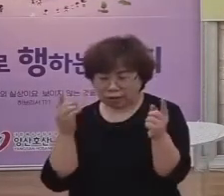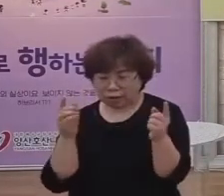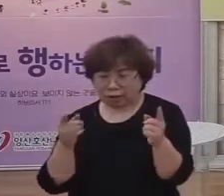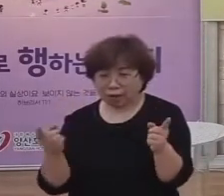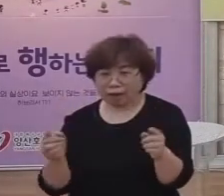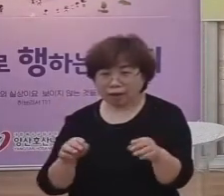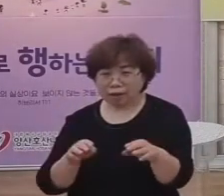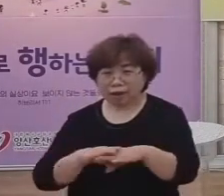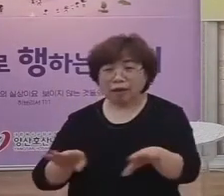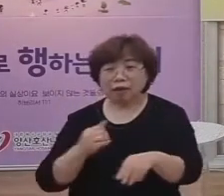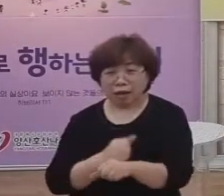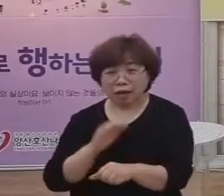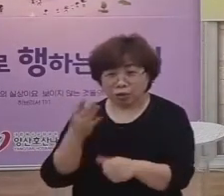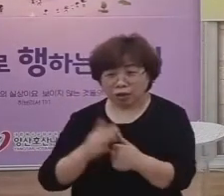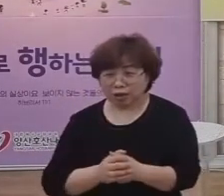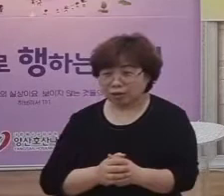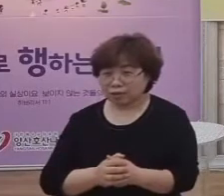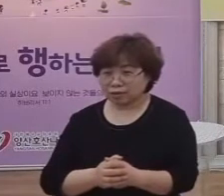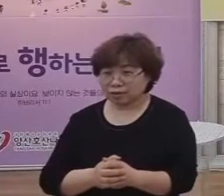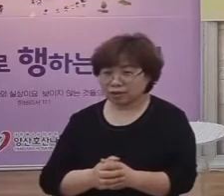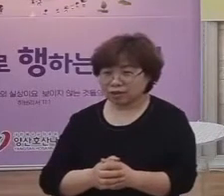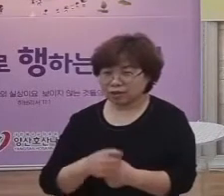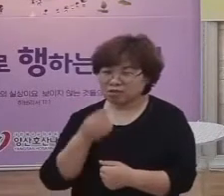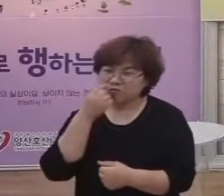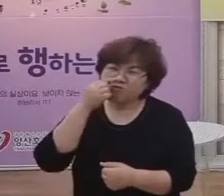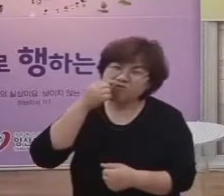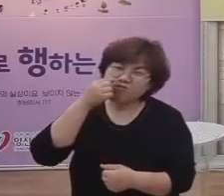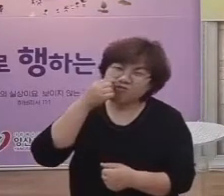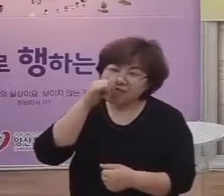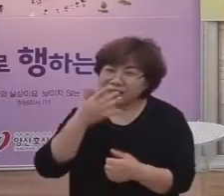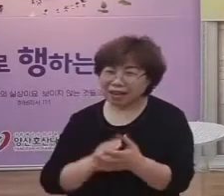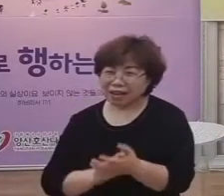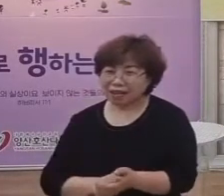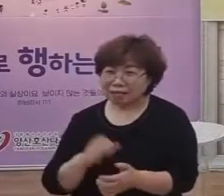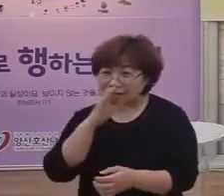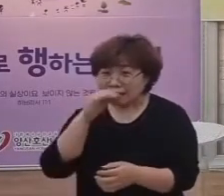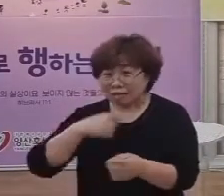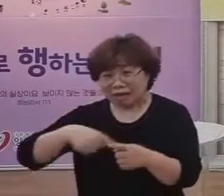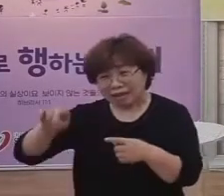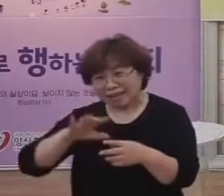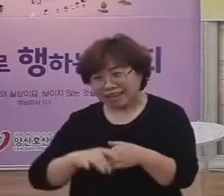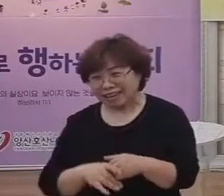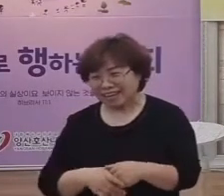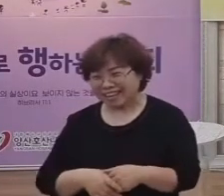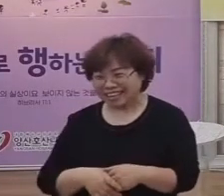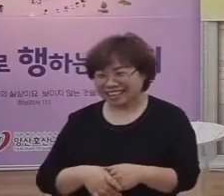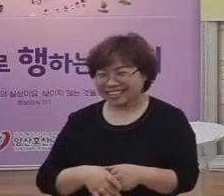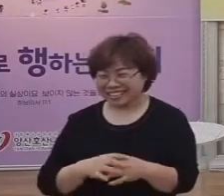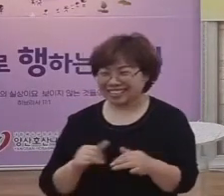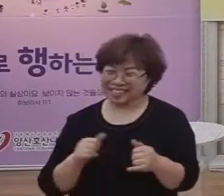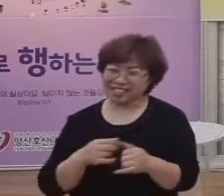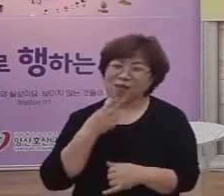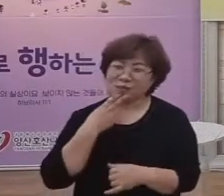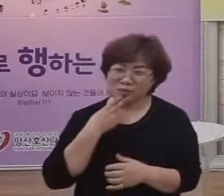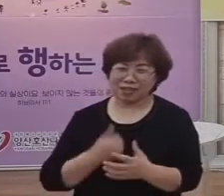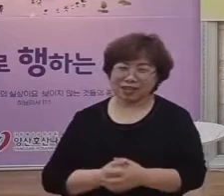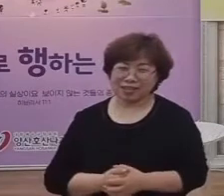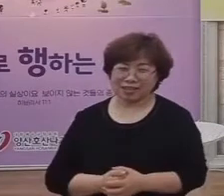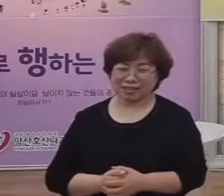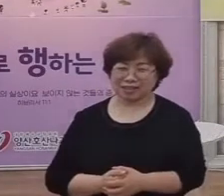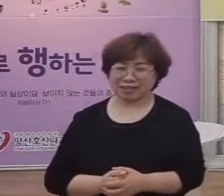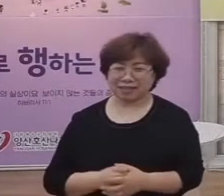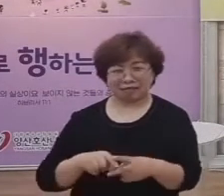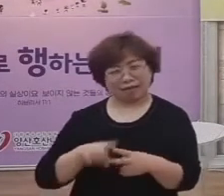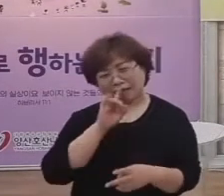됩니까? 얼굴에 뭐 진짜 뭐 코딱지가 묻었든지 뭐 묻어 있는데 그거 안 떼고 막 그냥 가면 이해가